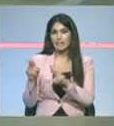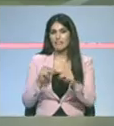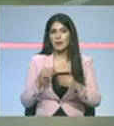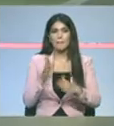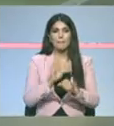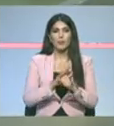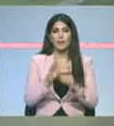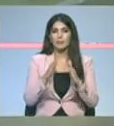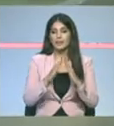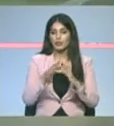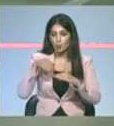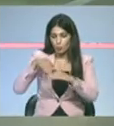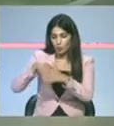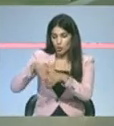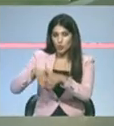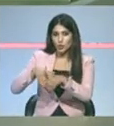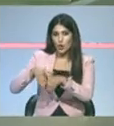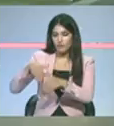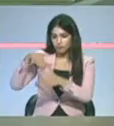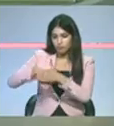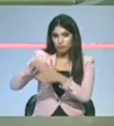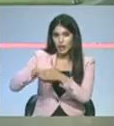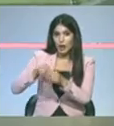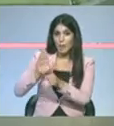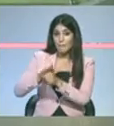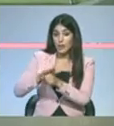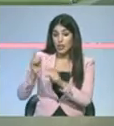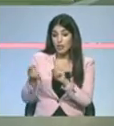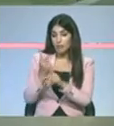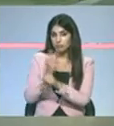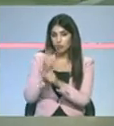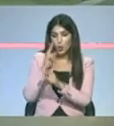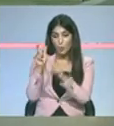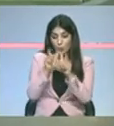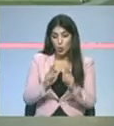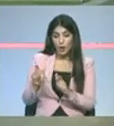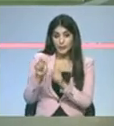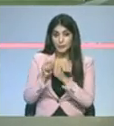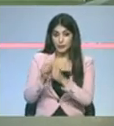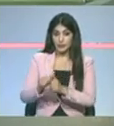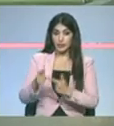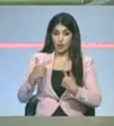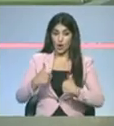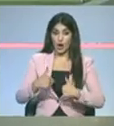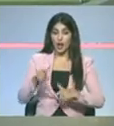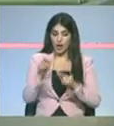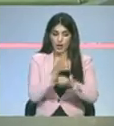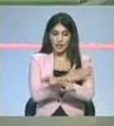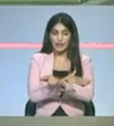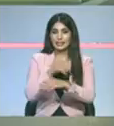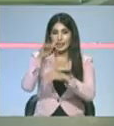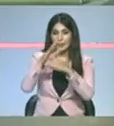يقع دفنها في المصبات المراقبة. بالطبيعة ذي الكل خاضع مراقبة دورية من أعوان الوكالة الوطنية لحماية